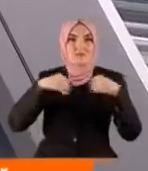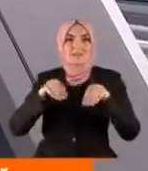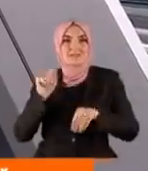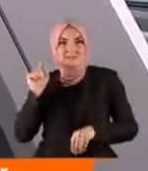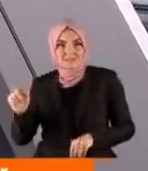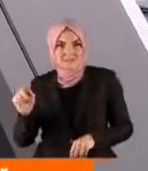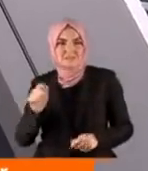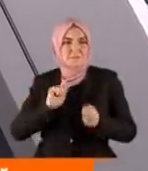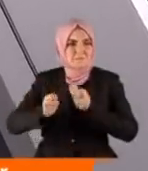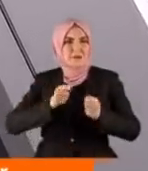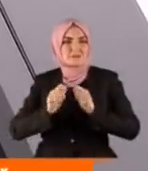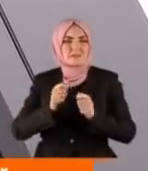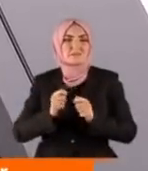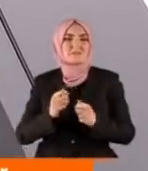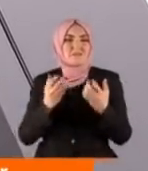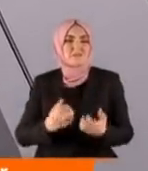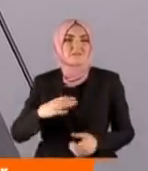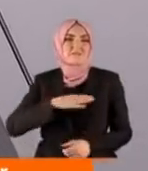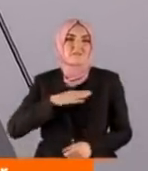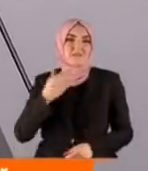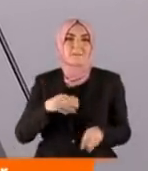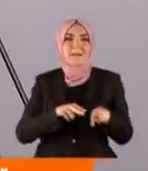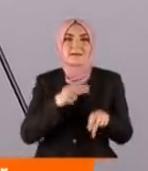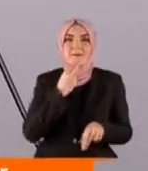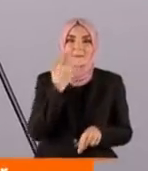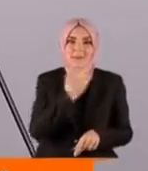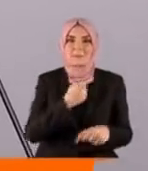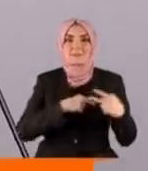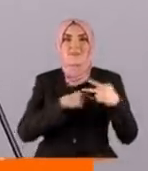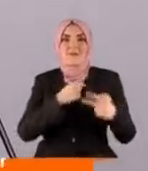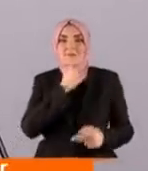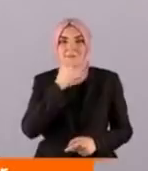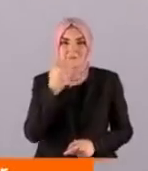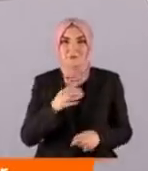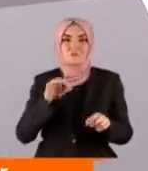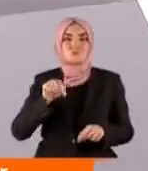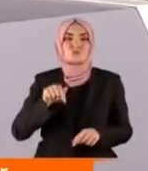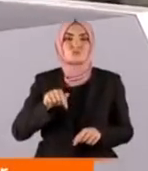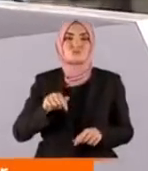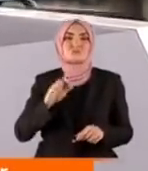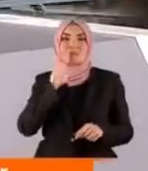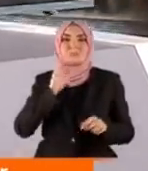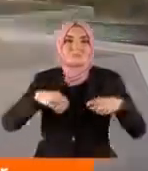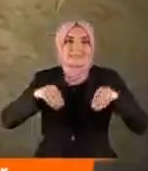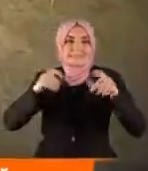Meryem Nas ve kameraman Zafer Özlü bugün İstanbul'daki pazarlardan birindeydi. Fiyatları sizler için araştırdılar.